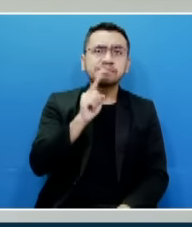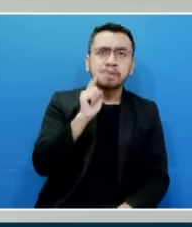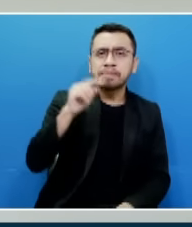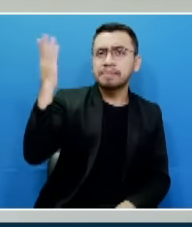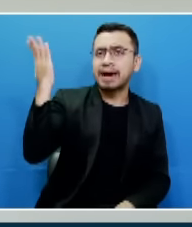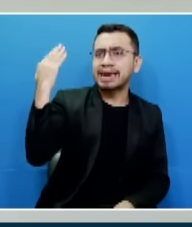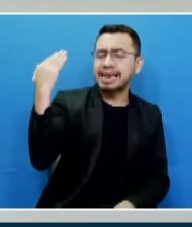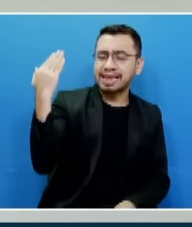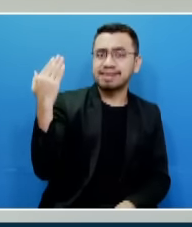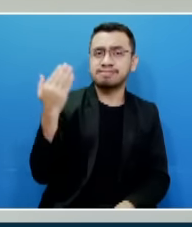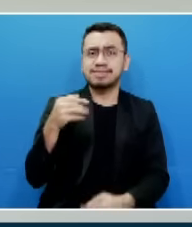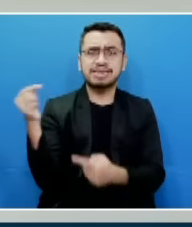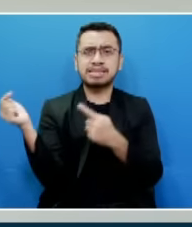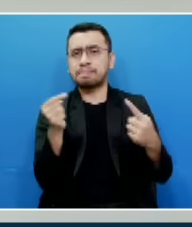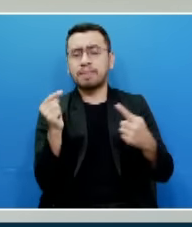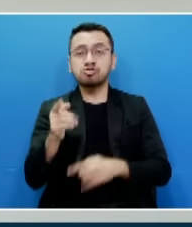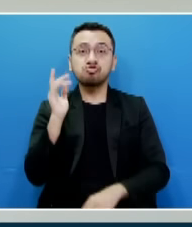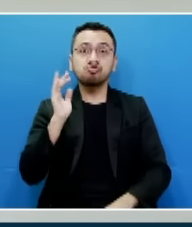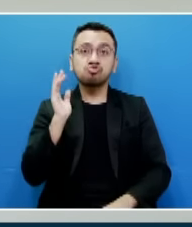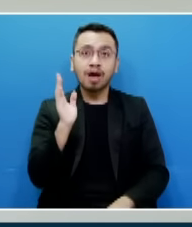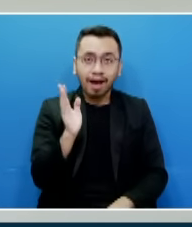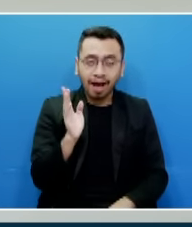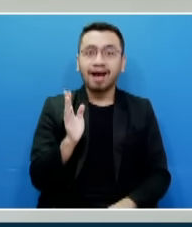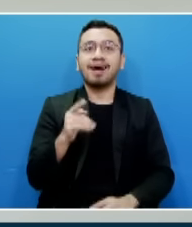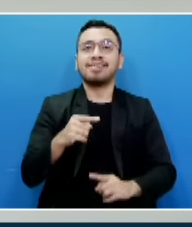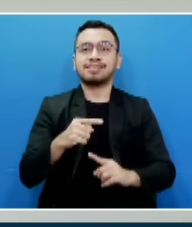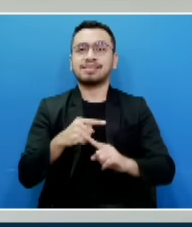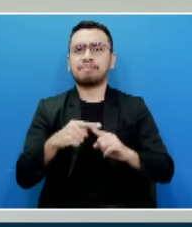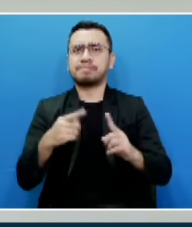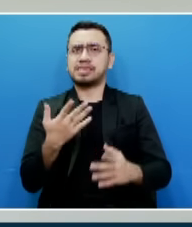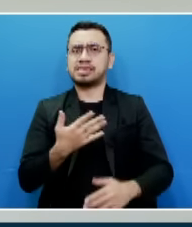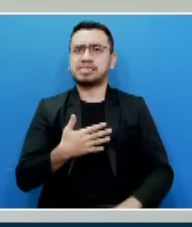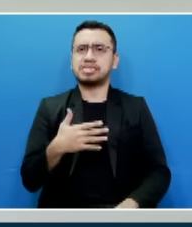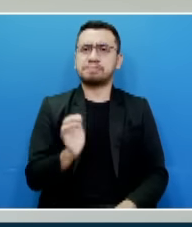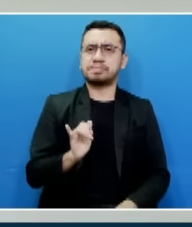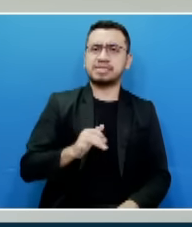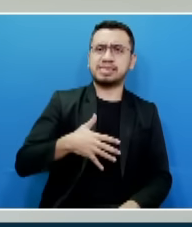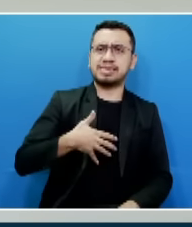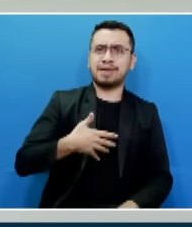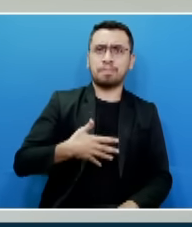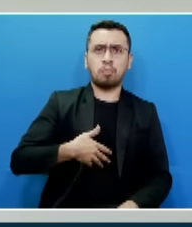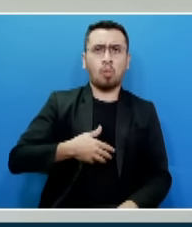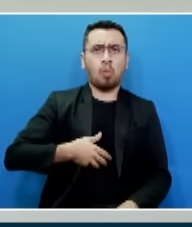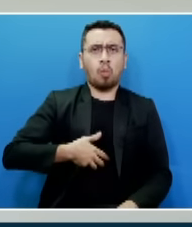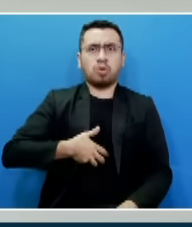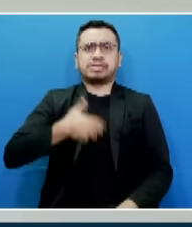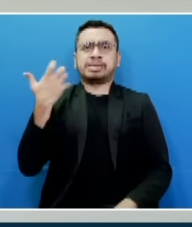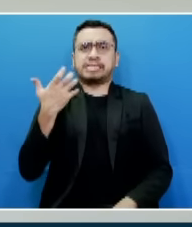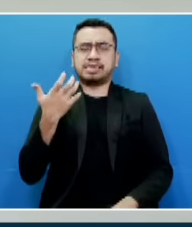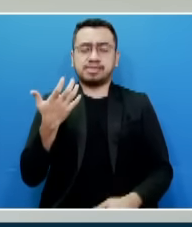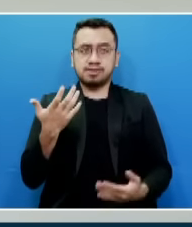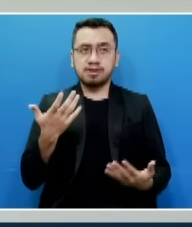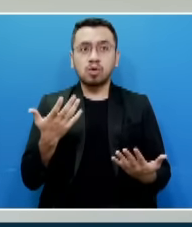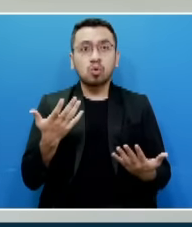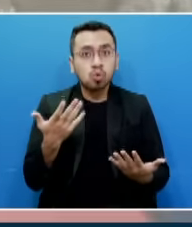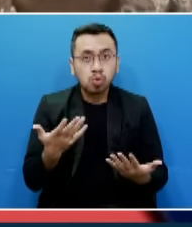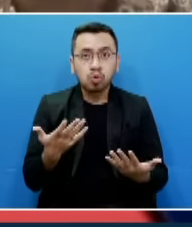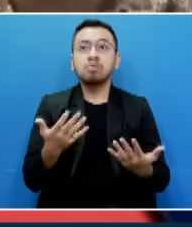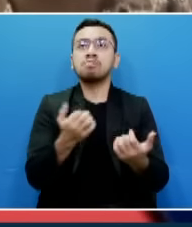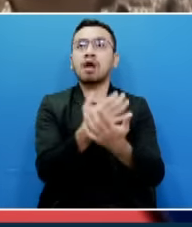ketegangan apa emosional yang cukup diperlihatkan kan setelah debat ketiga itu kan jadi publik menangkap sepertinya mereka